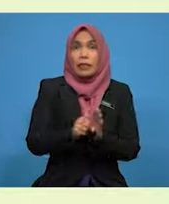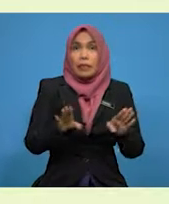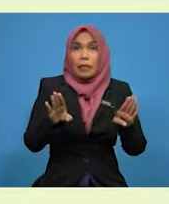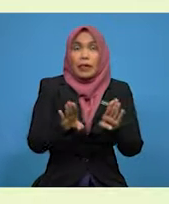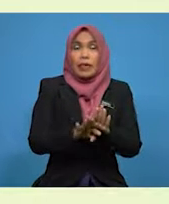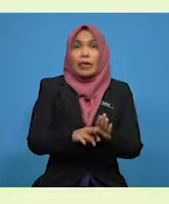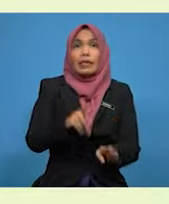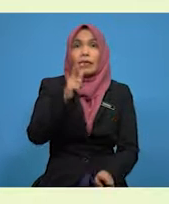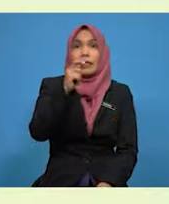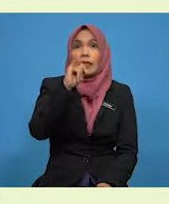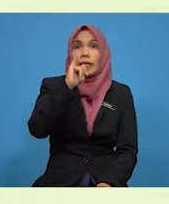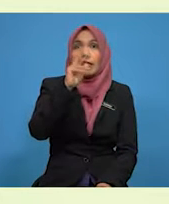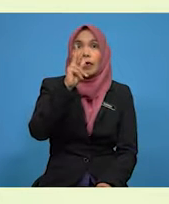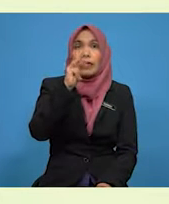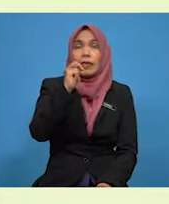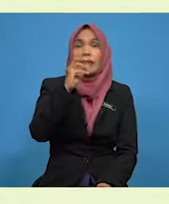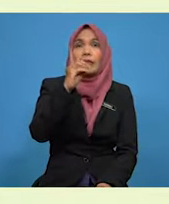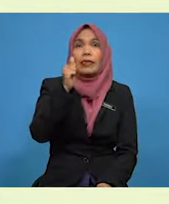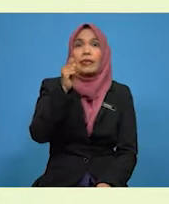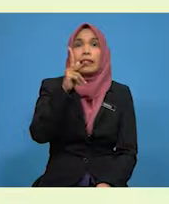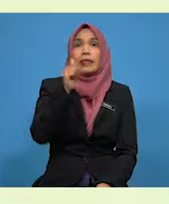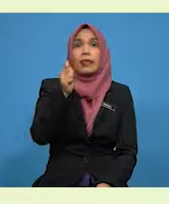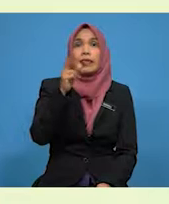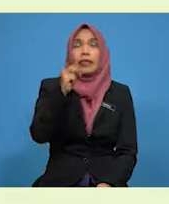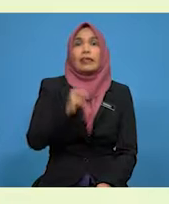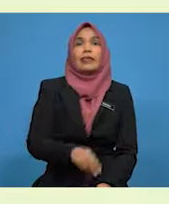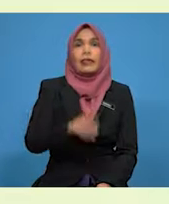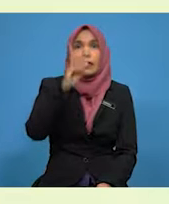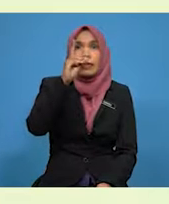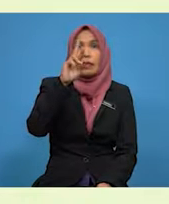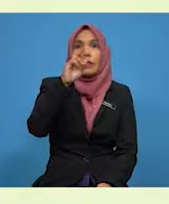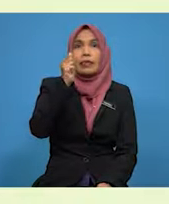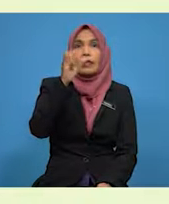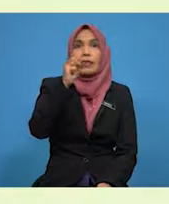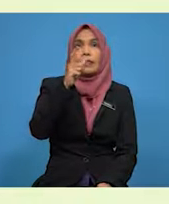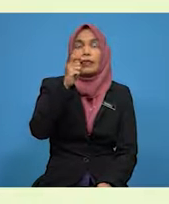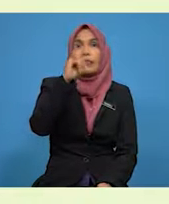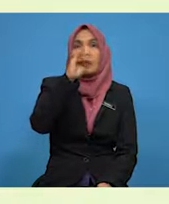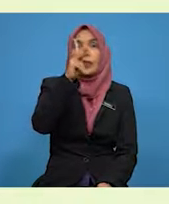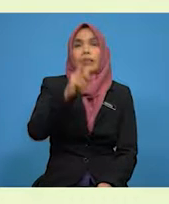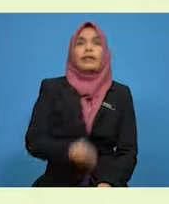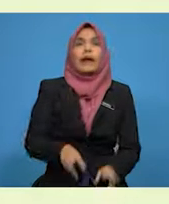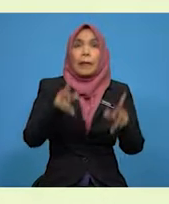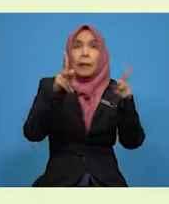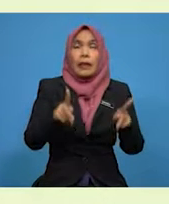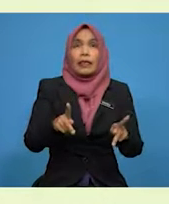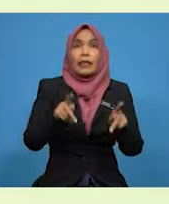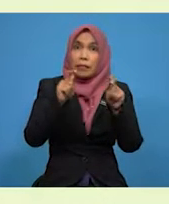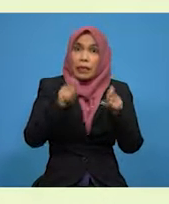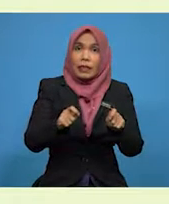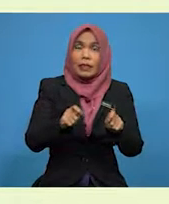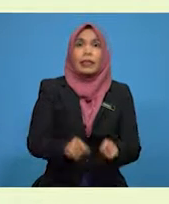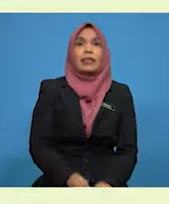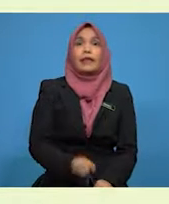mengulangi kesalahan serius. Pekerja perlu menyatakan keadaan semena dan menjelaskan kenapa tindakan